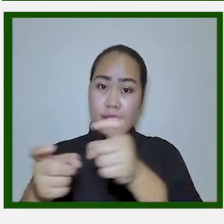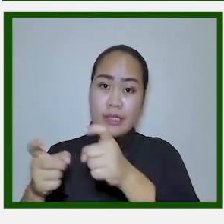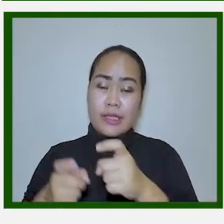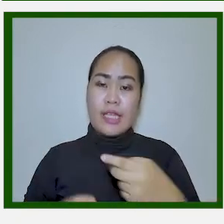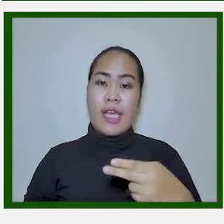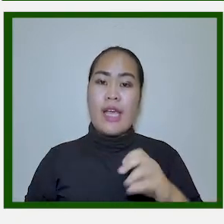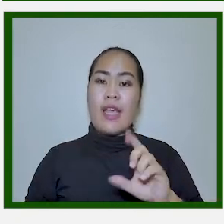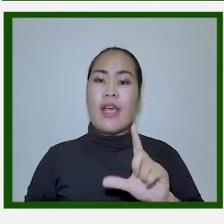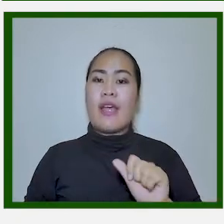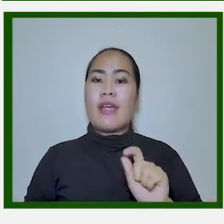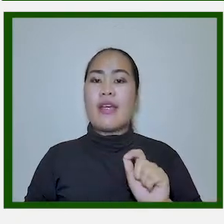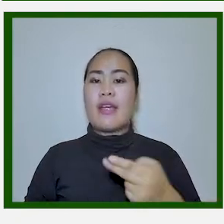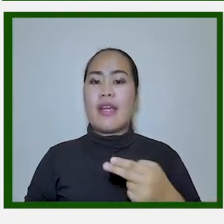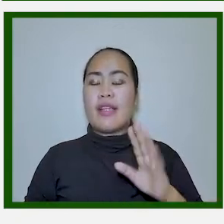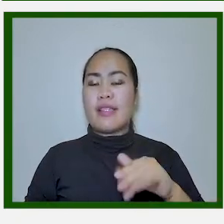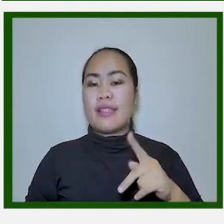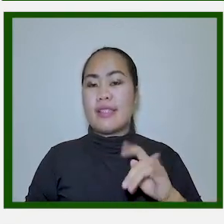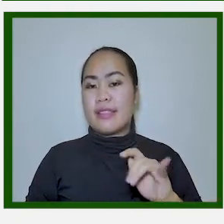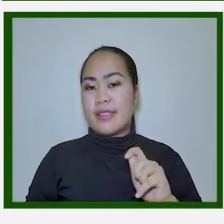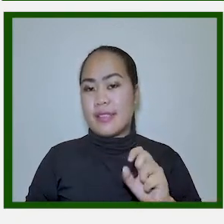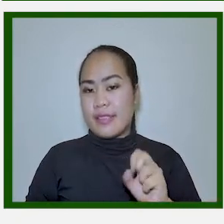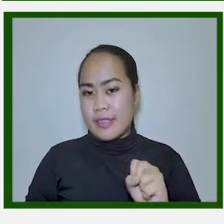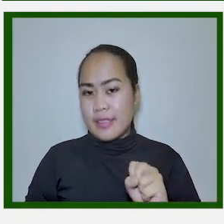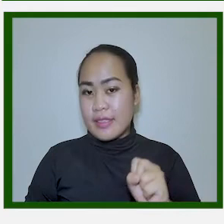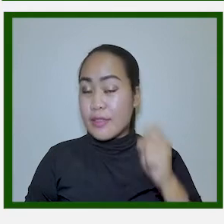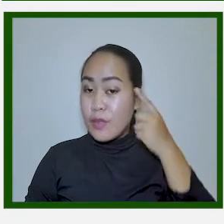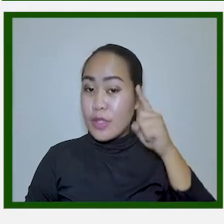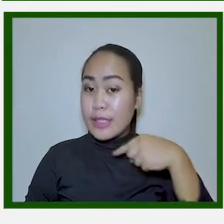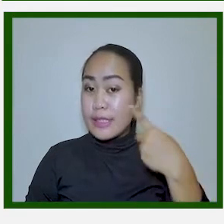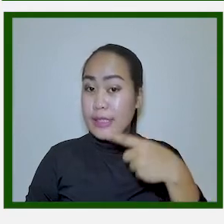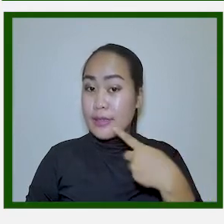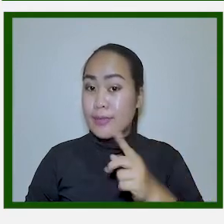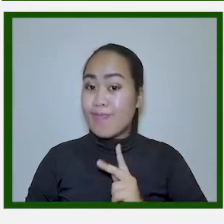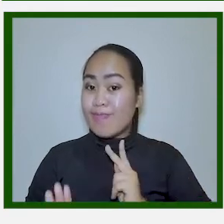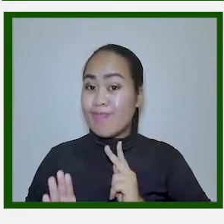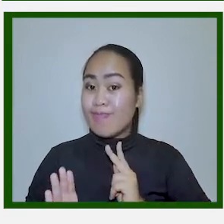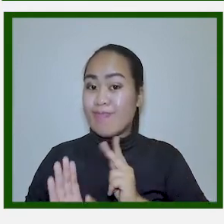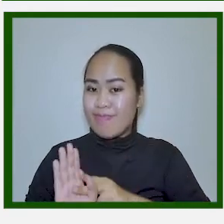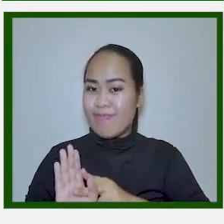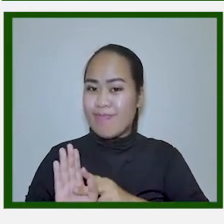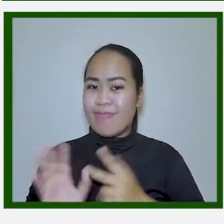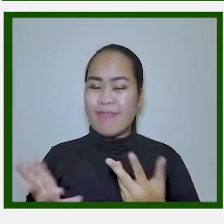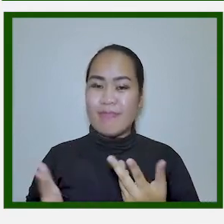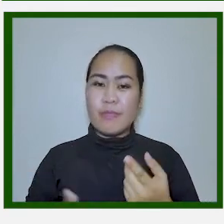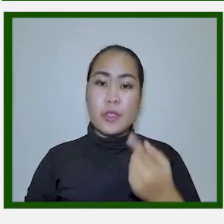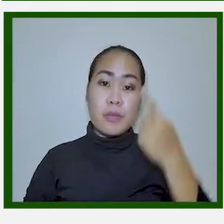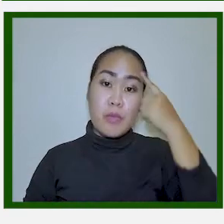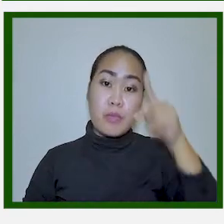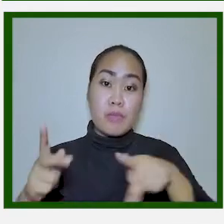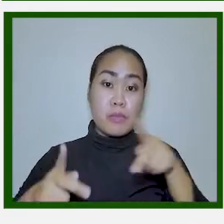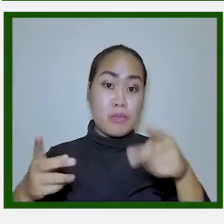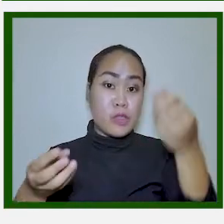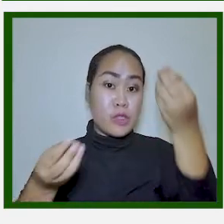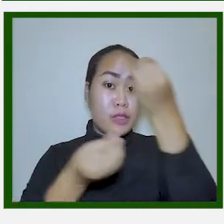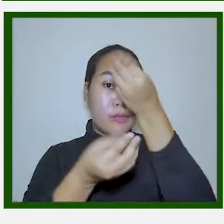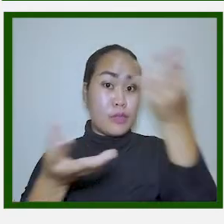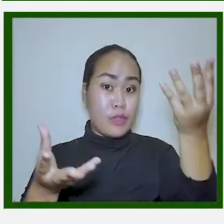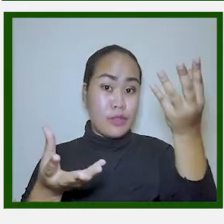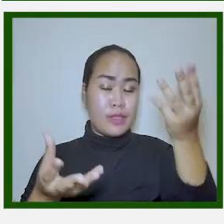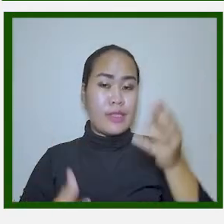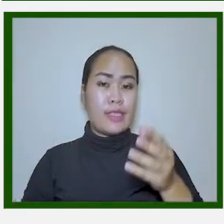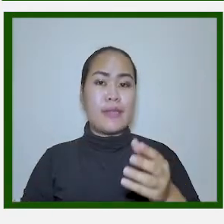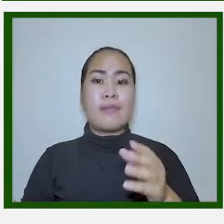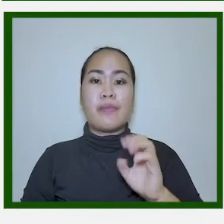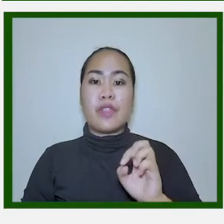umattend dito sa talakayan na ito. So, ang para sa impormasyon ng ating mga kabarangay, at, no, ang ERC is